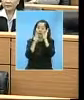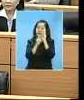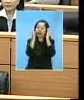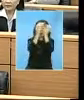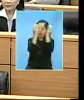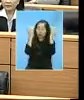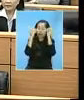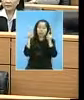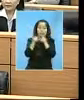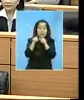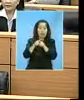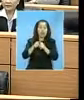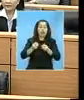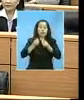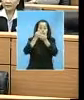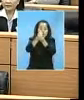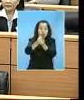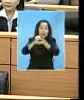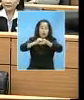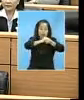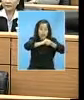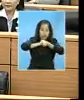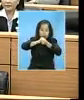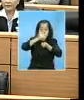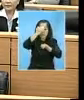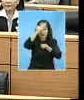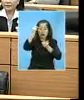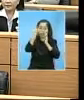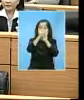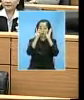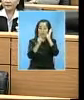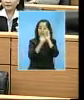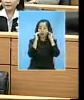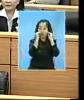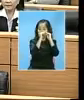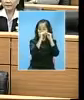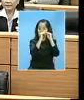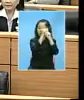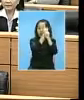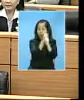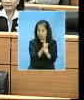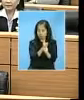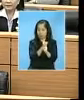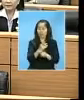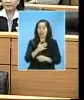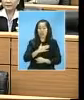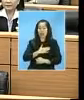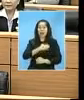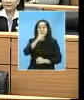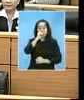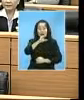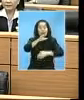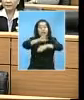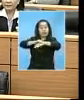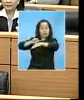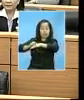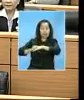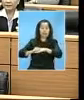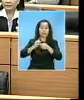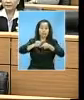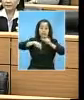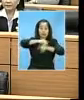จะทำให้เกิดความปรองดองขึ้นได้เพราะกระบวนการใช้กฎหมายเป็นธรรมผมต้องขอกราบเรียนบรรดาเพื่อนสมาชิกทุกท่านครับ